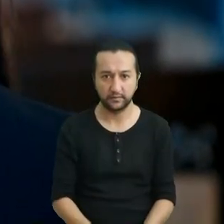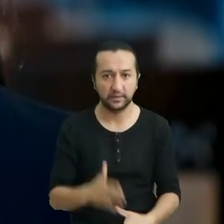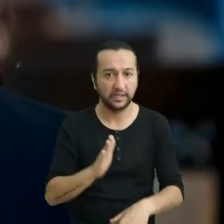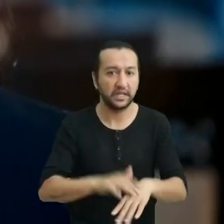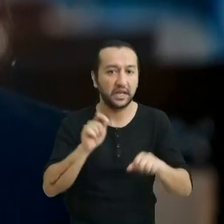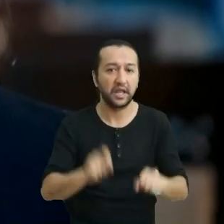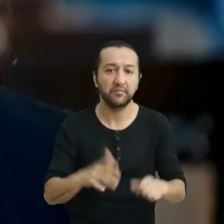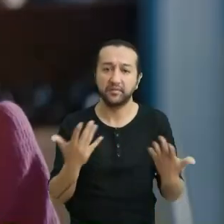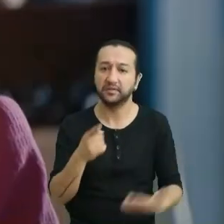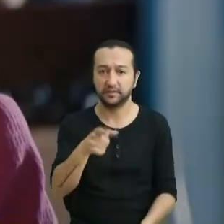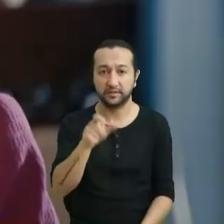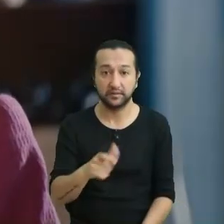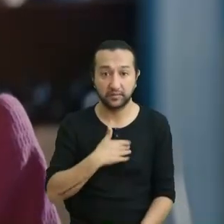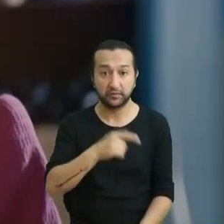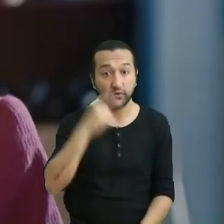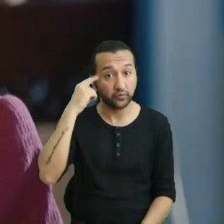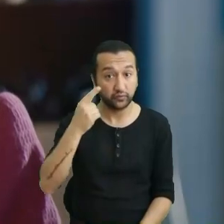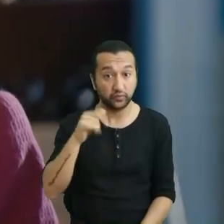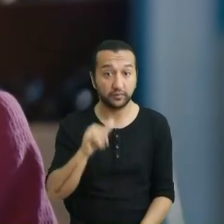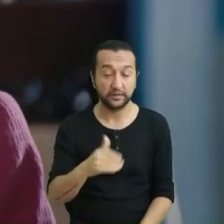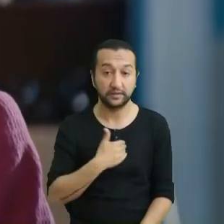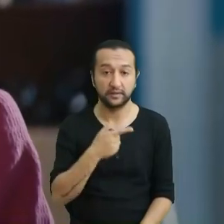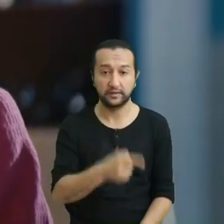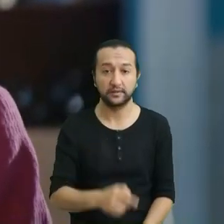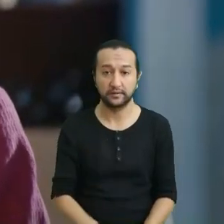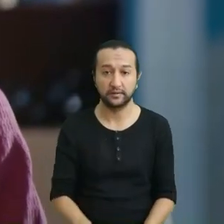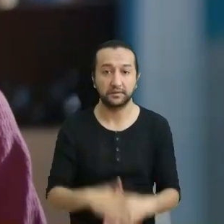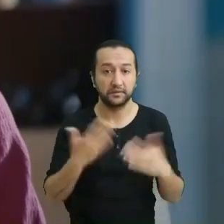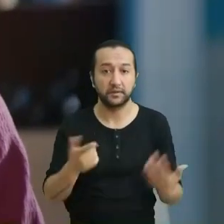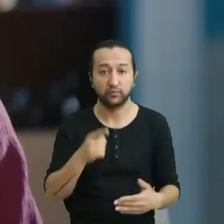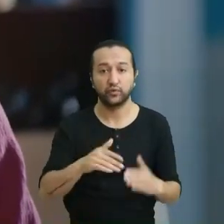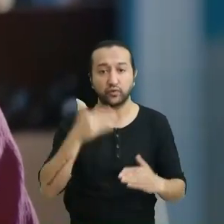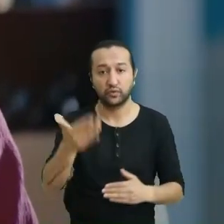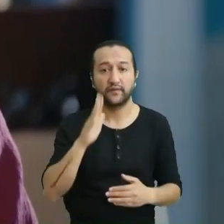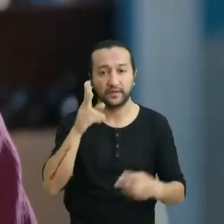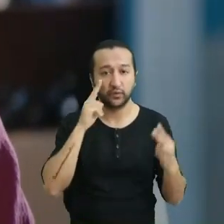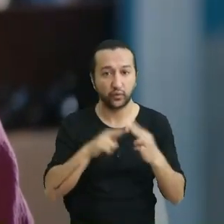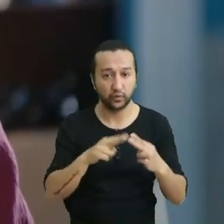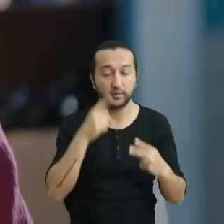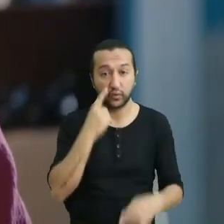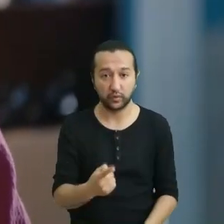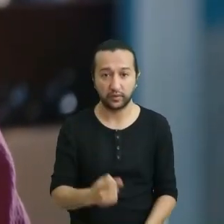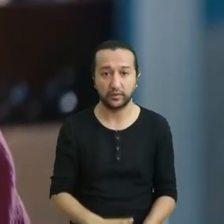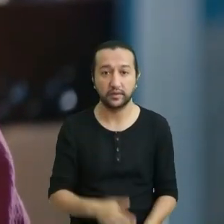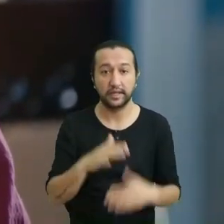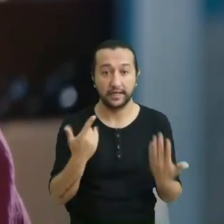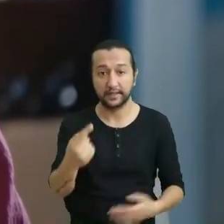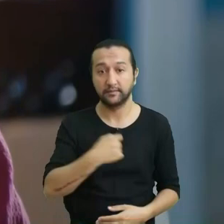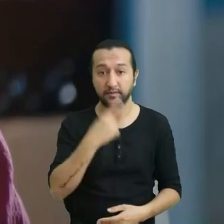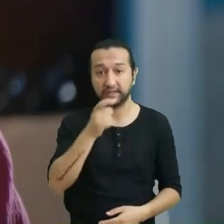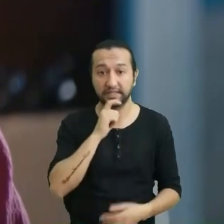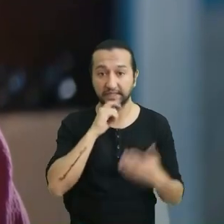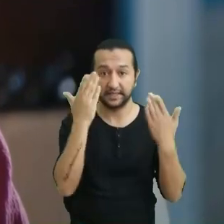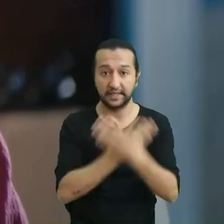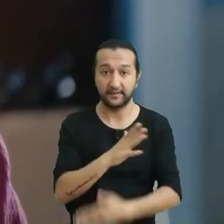Ne yapabilirsiniz ki? Ben de bunu düşünüyordum zaten. Yani bundan sonra daha sık görüşeceğimize göre eğer aramızda bir